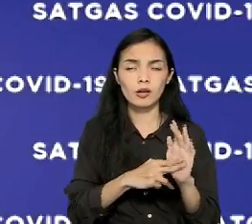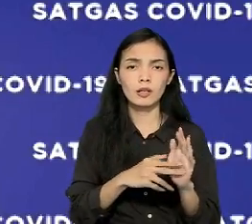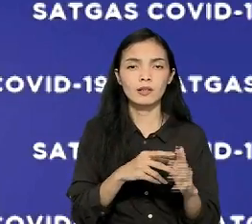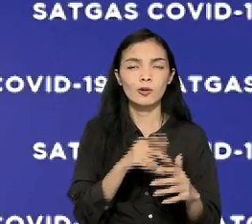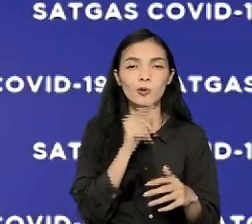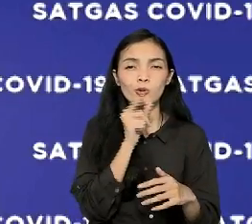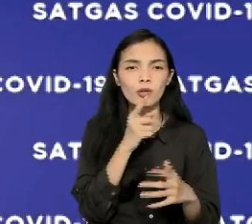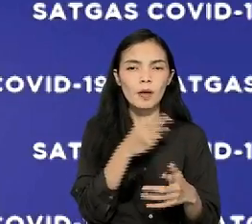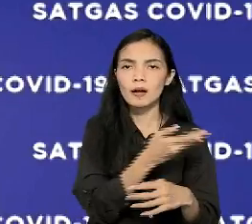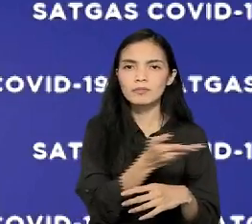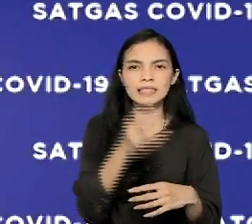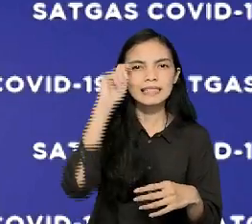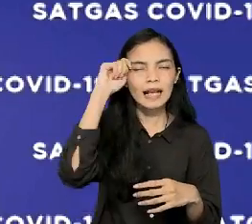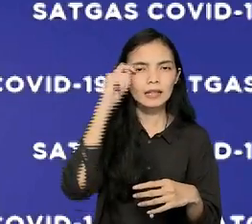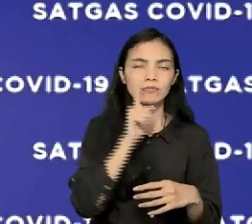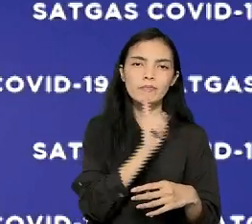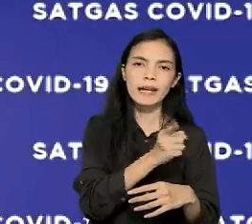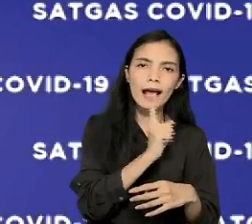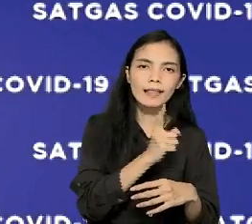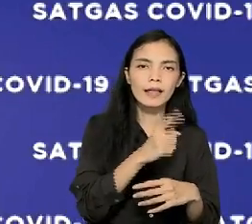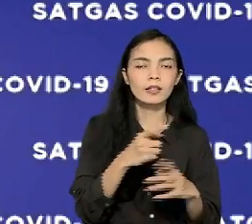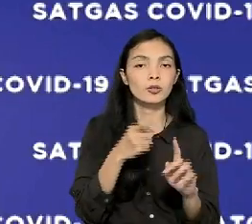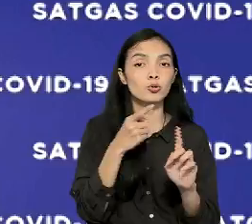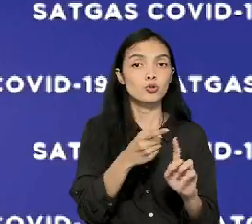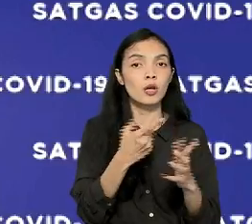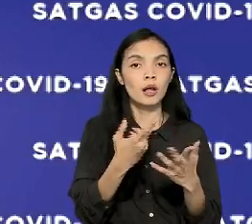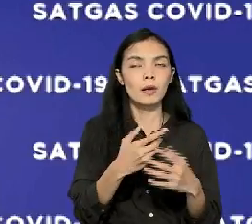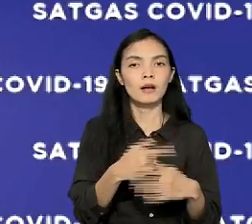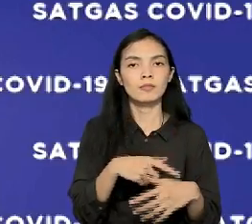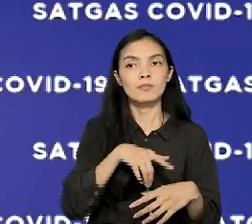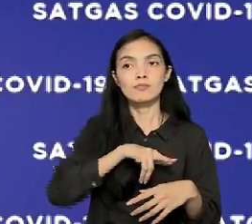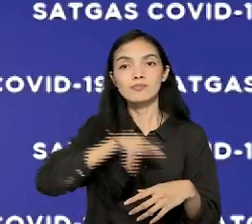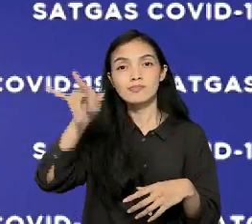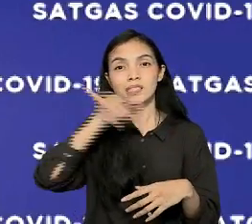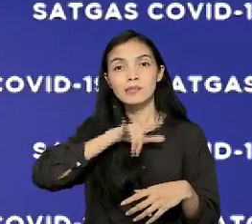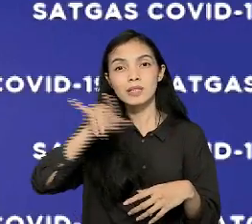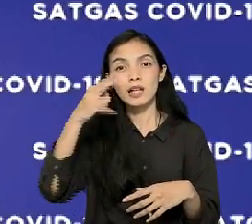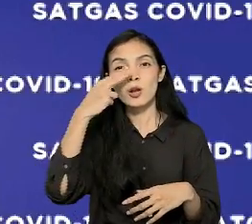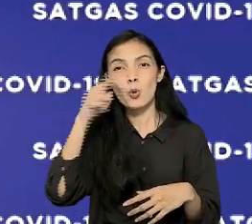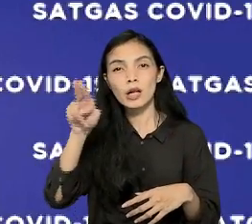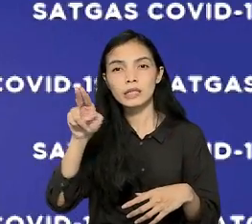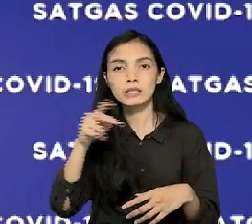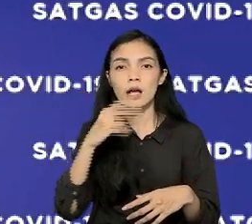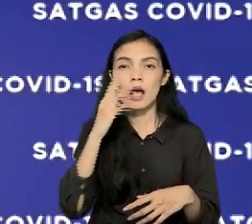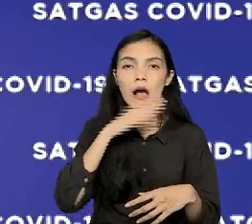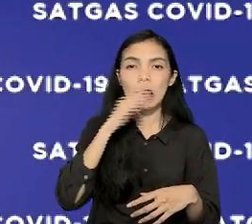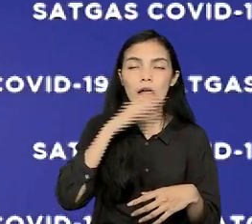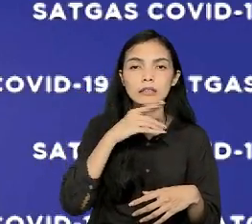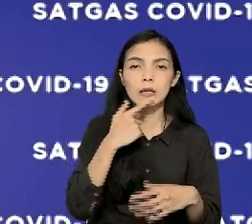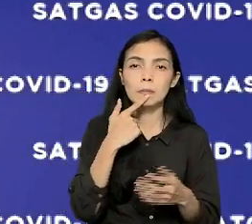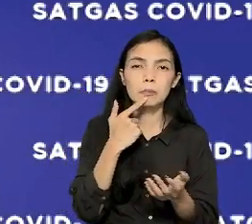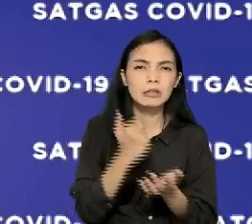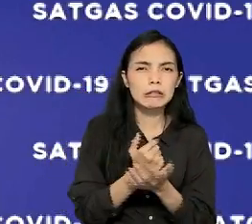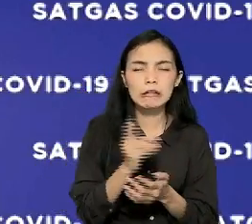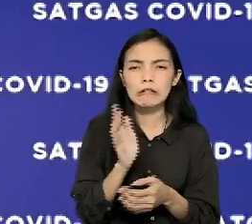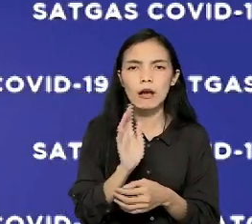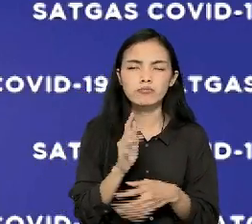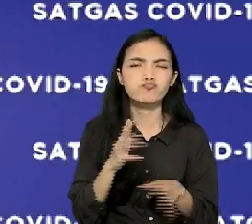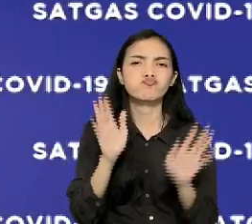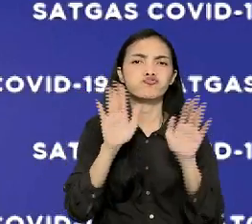sebagai peringatan agar masyarakat tidak melakukan perjalanan ke luar negeri untuk alasan yang tidak